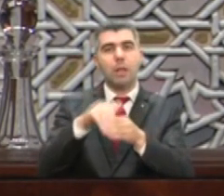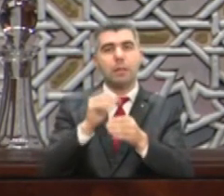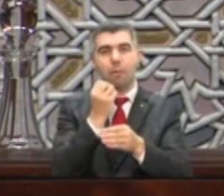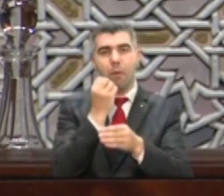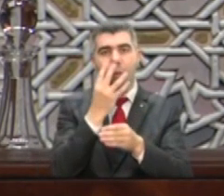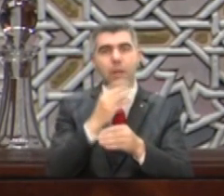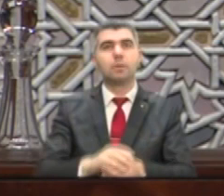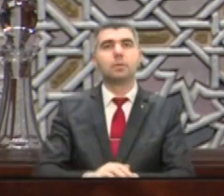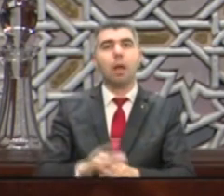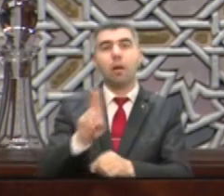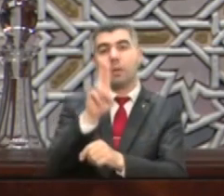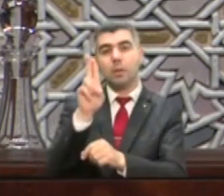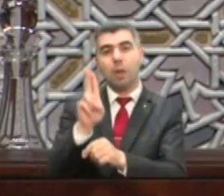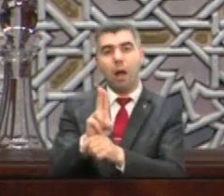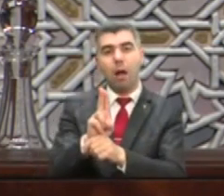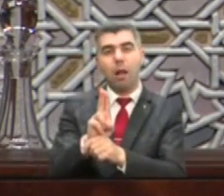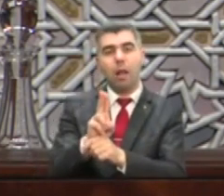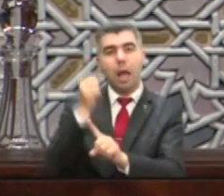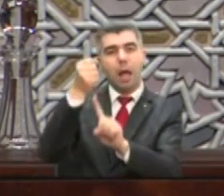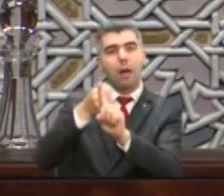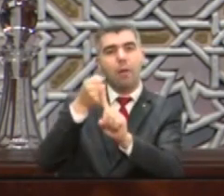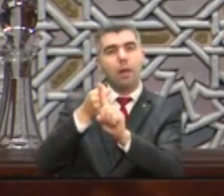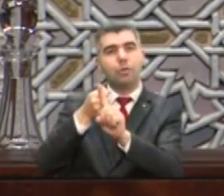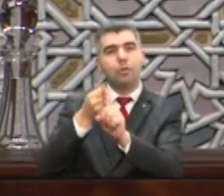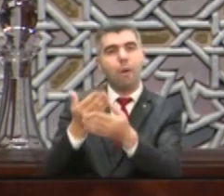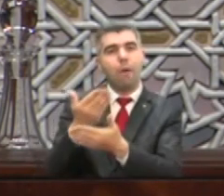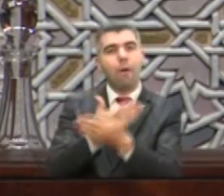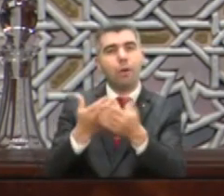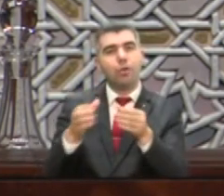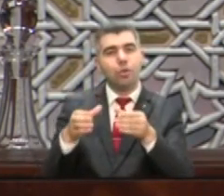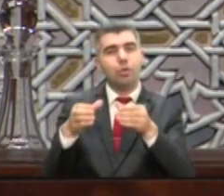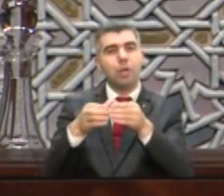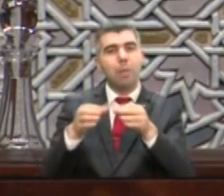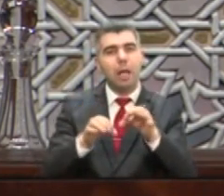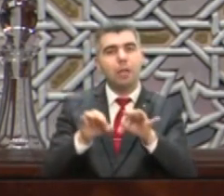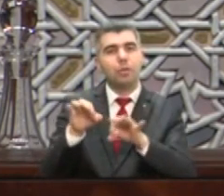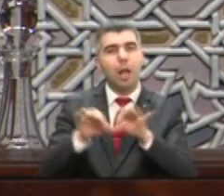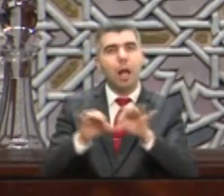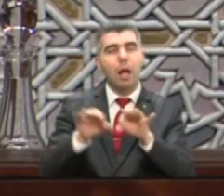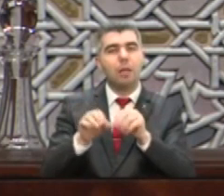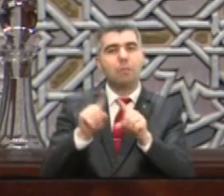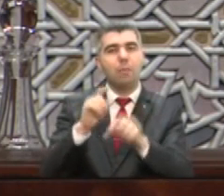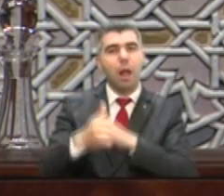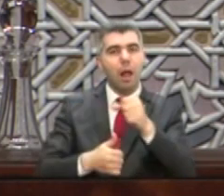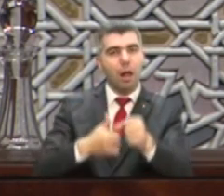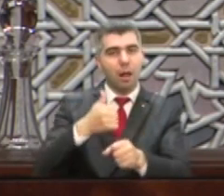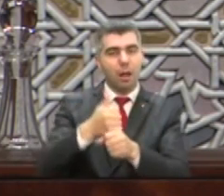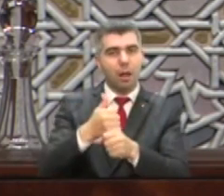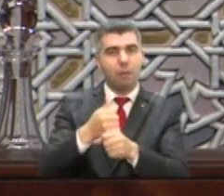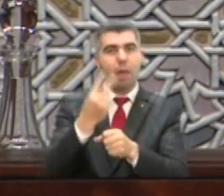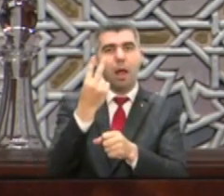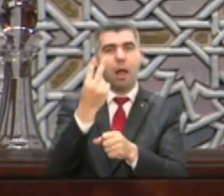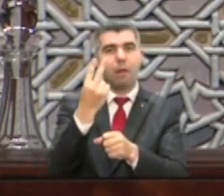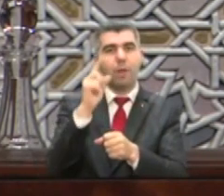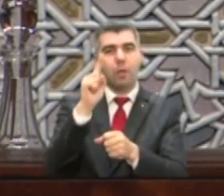لتقديم السؤال المتعلق بالأوراش الاجتماعية والإجراءات المرتبطة بها برسم سنة